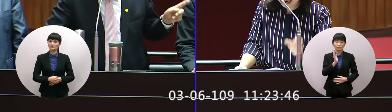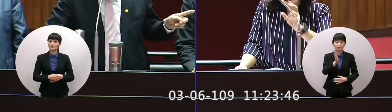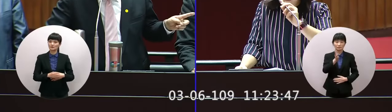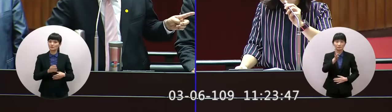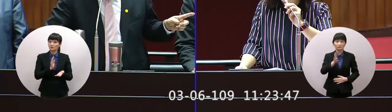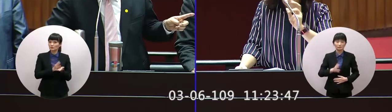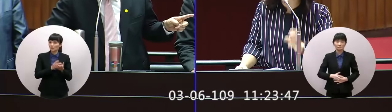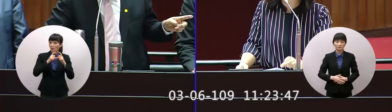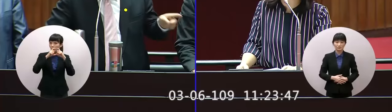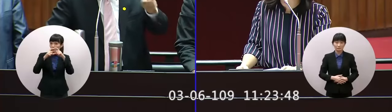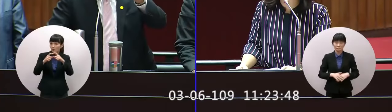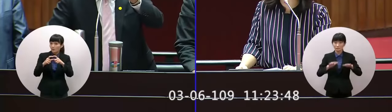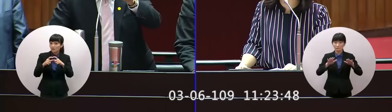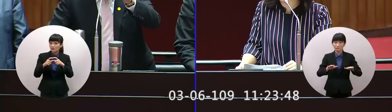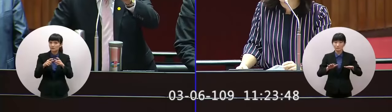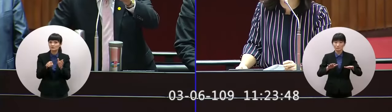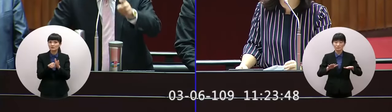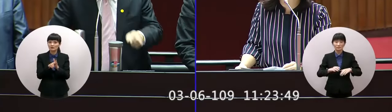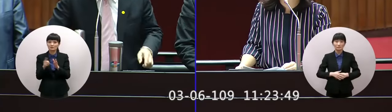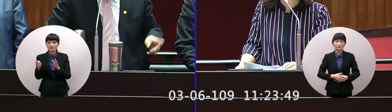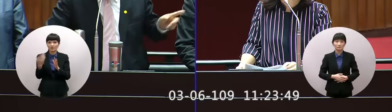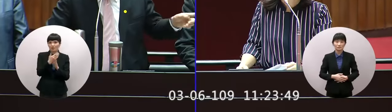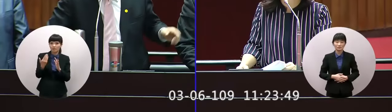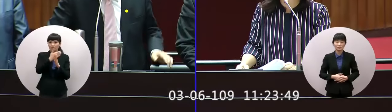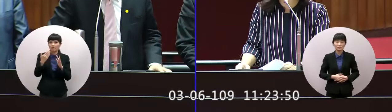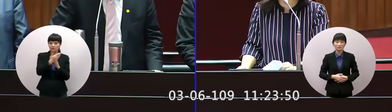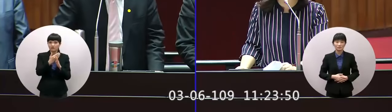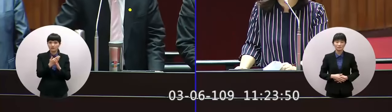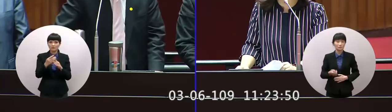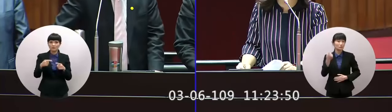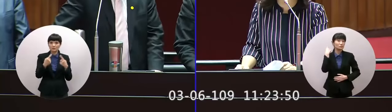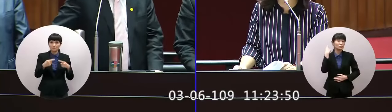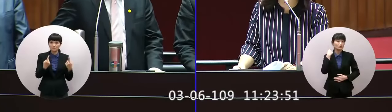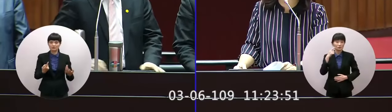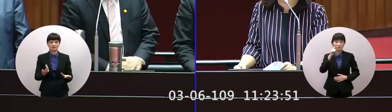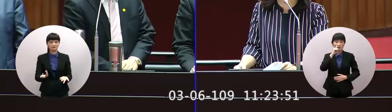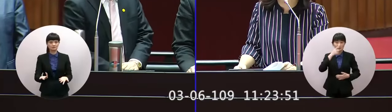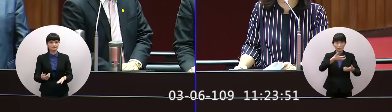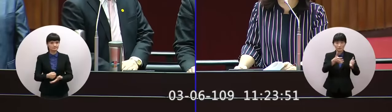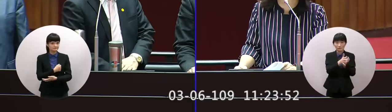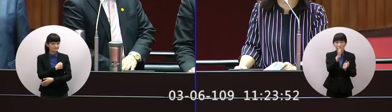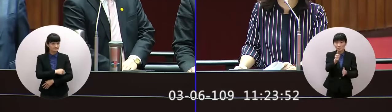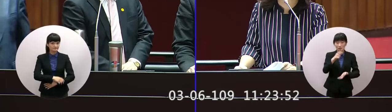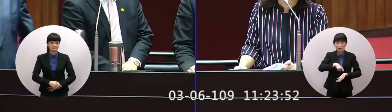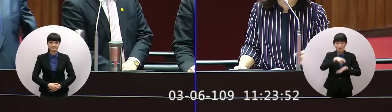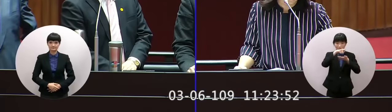于现在 正部长说的，没有一句话让他讲。 昨天哦，陈时中部长，